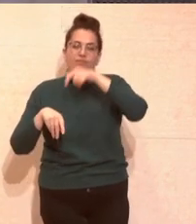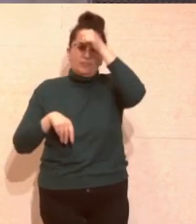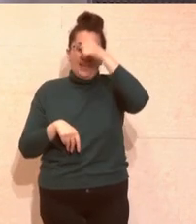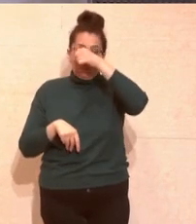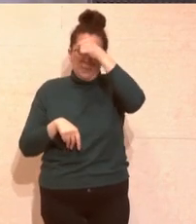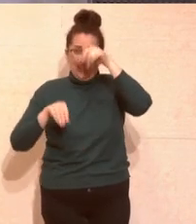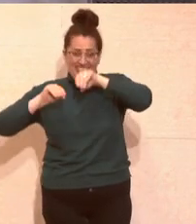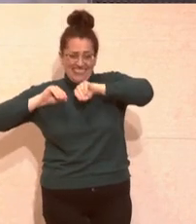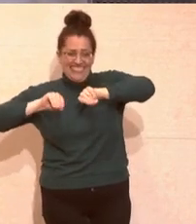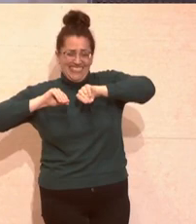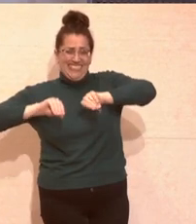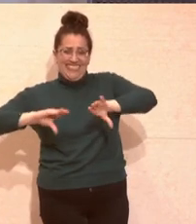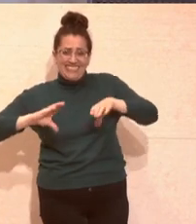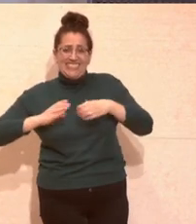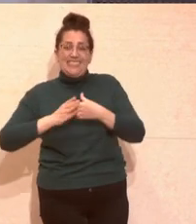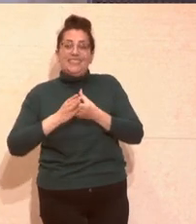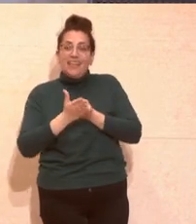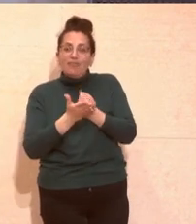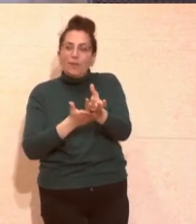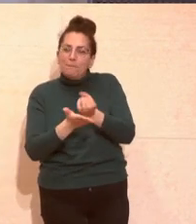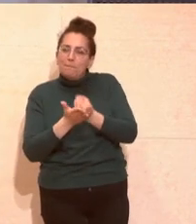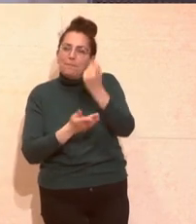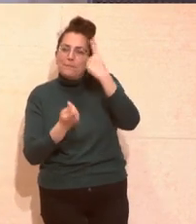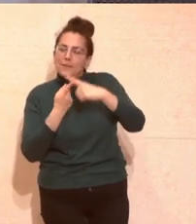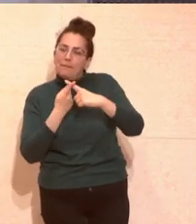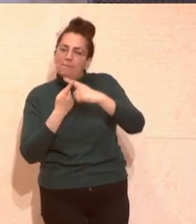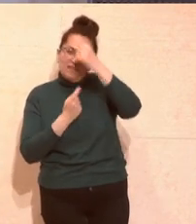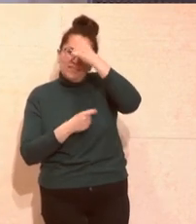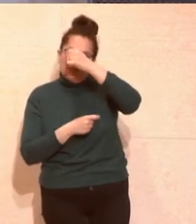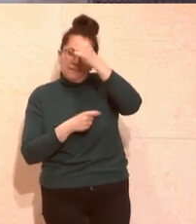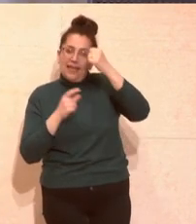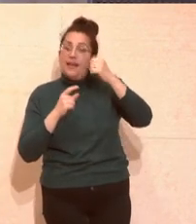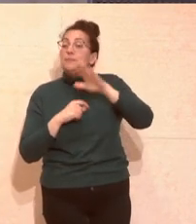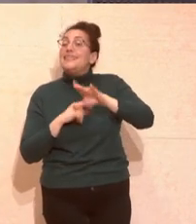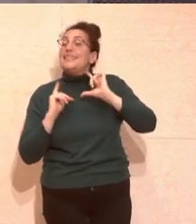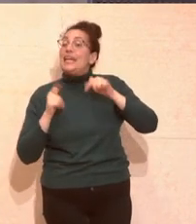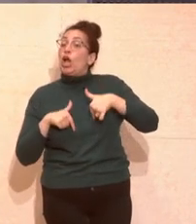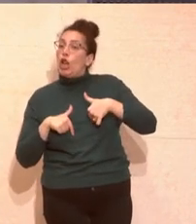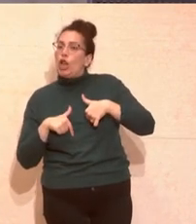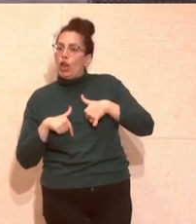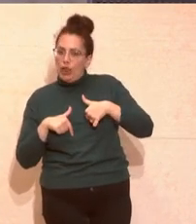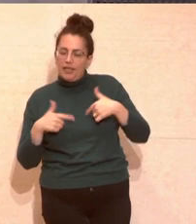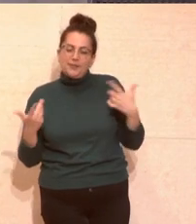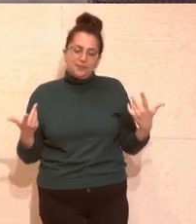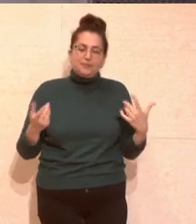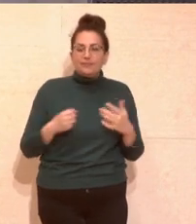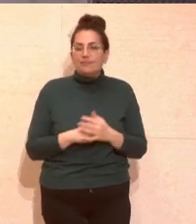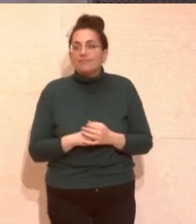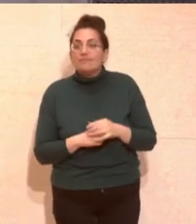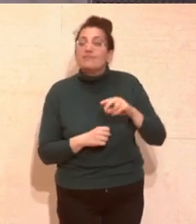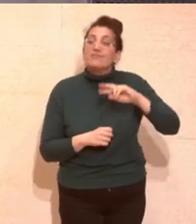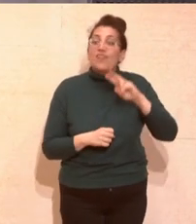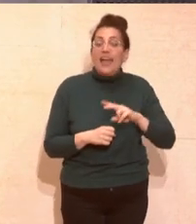tout ce qu'ils viennent vous raconter et ce qu'ils vous demandent quand ils viennent vous voir, et souvent ils cherchent un lit pour aller